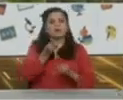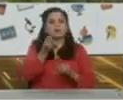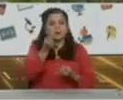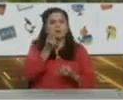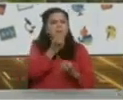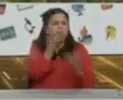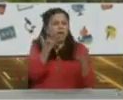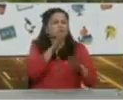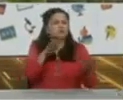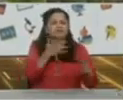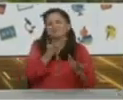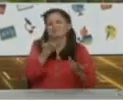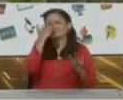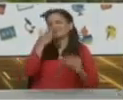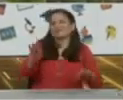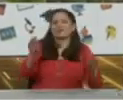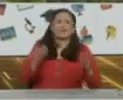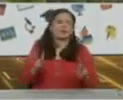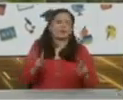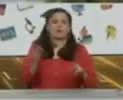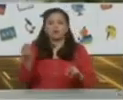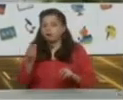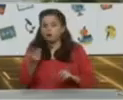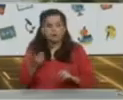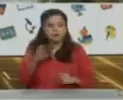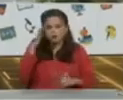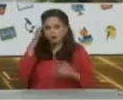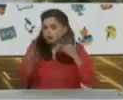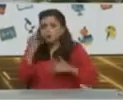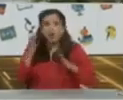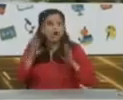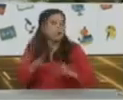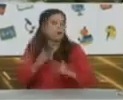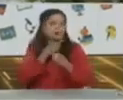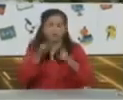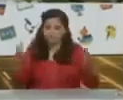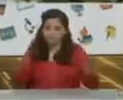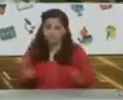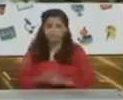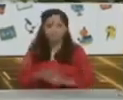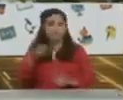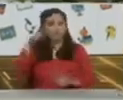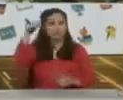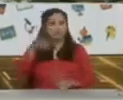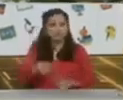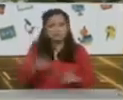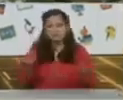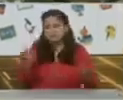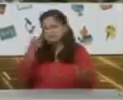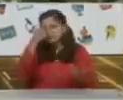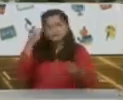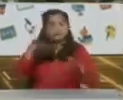है। दुर्भाग्य से आज के चकाचौंध भरे युग में